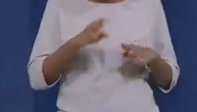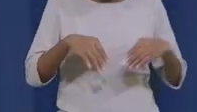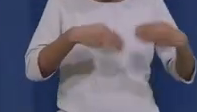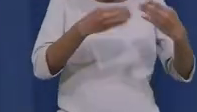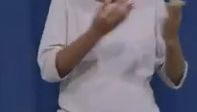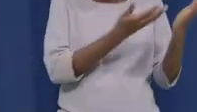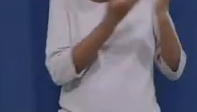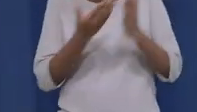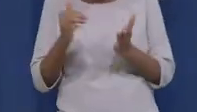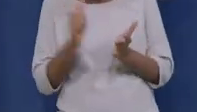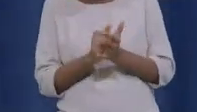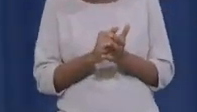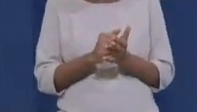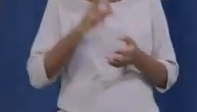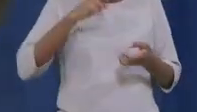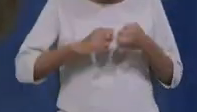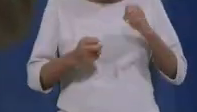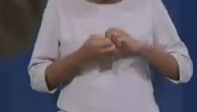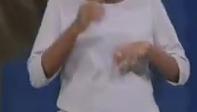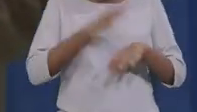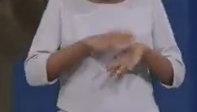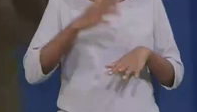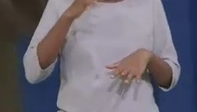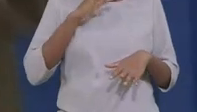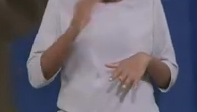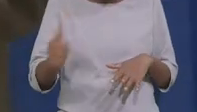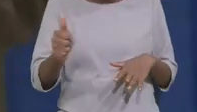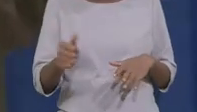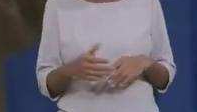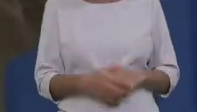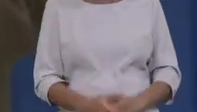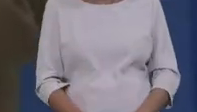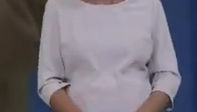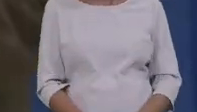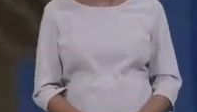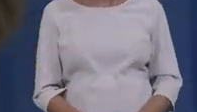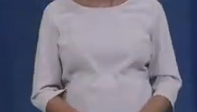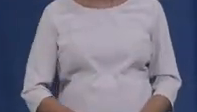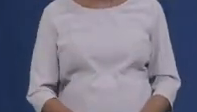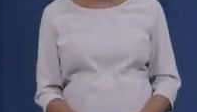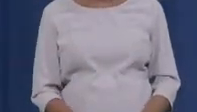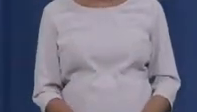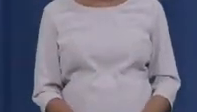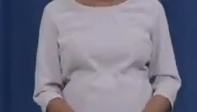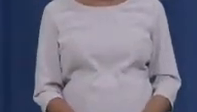Parce qu'elle s'est imposée la tragédie sur elle. Et on nous dit,